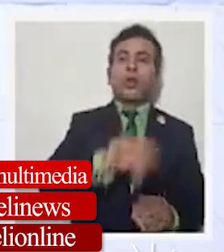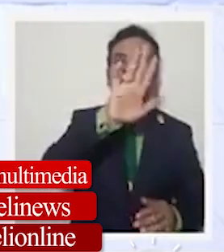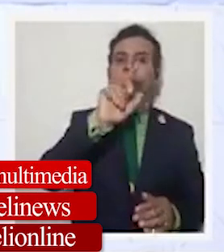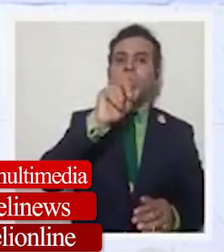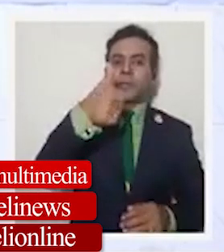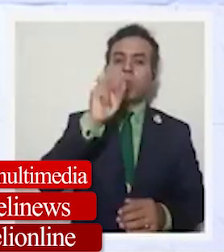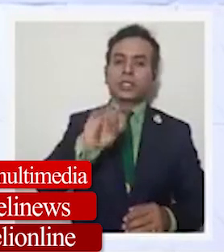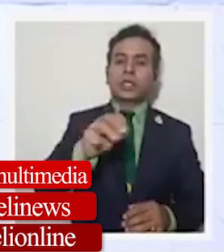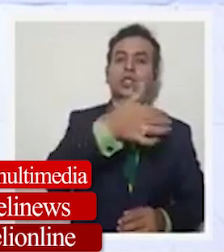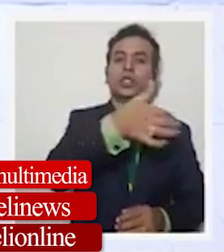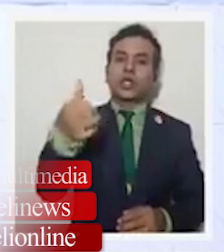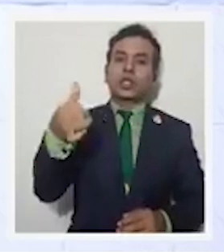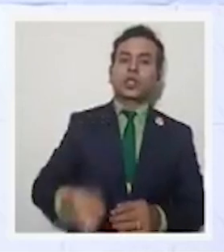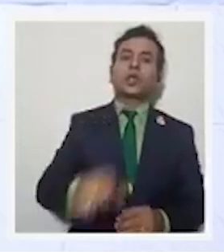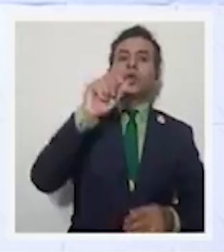3,288 জন এবং এ পর্যন্ত